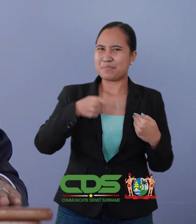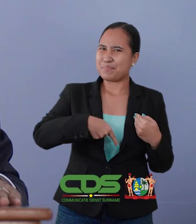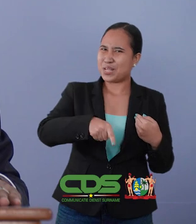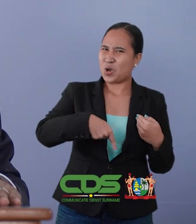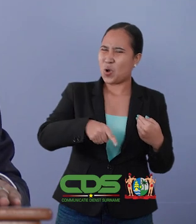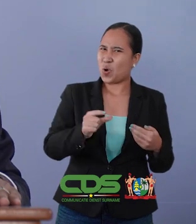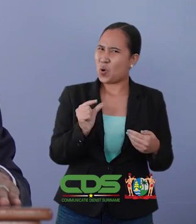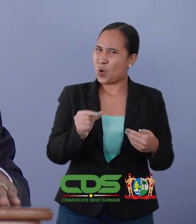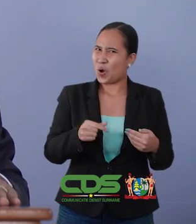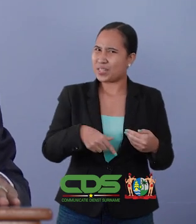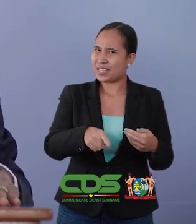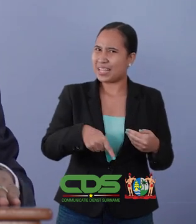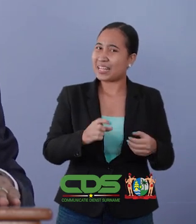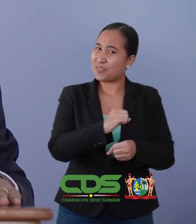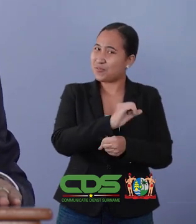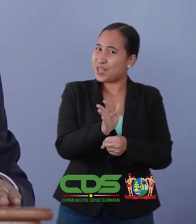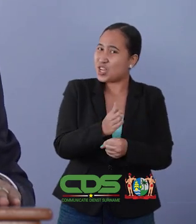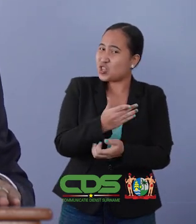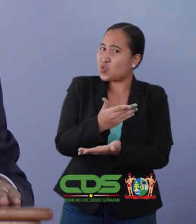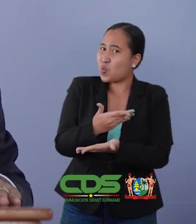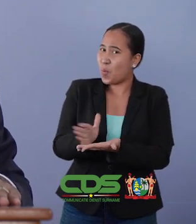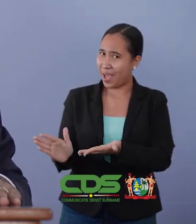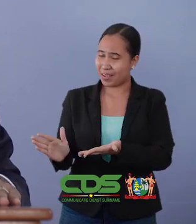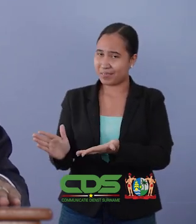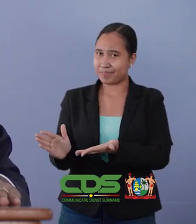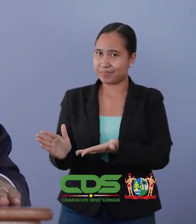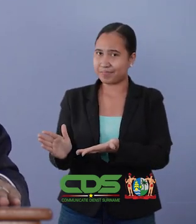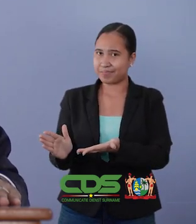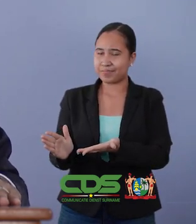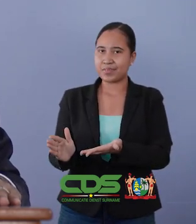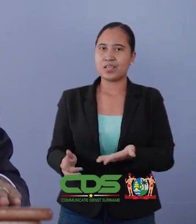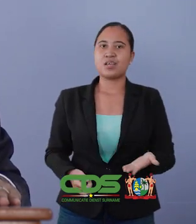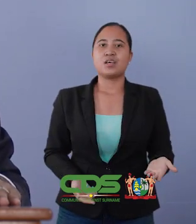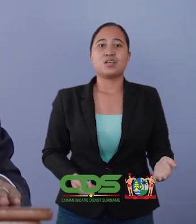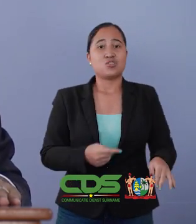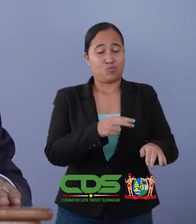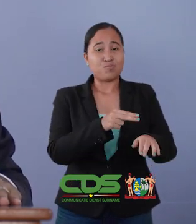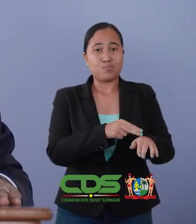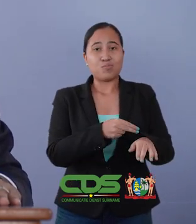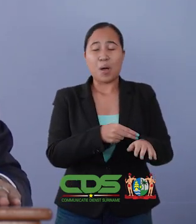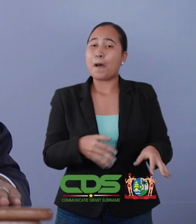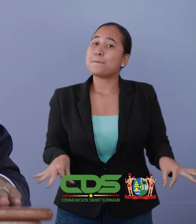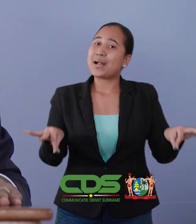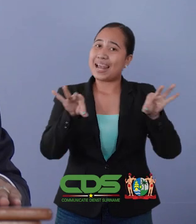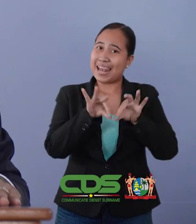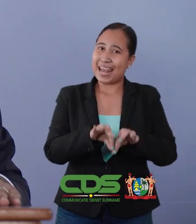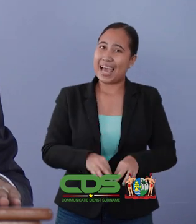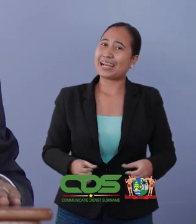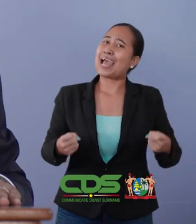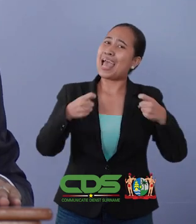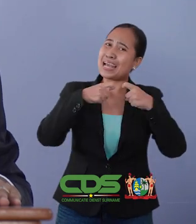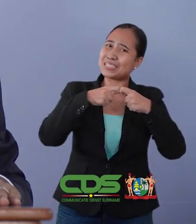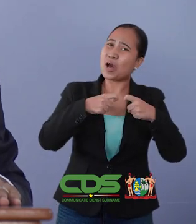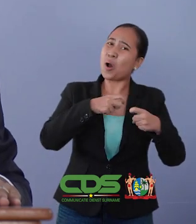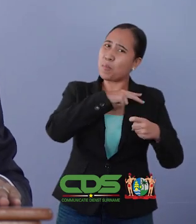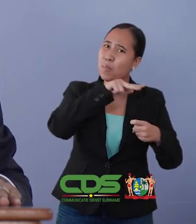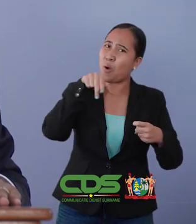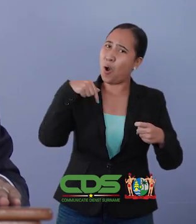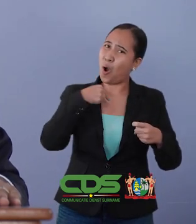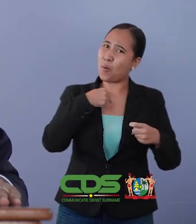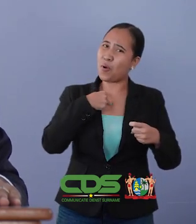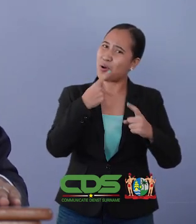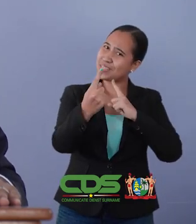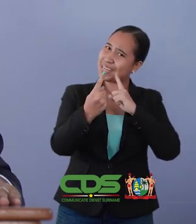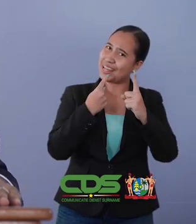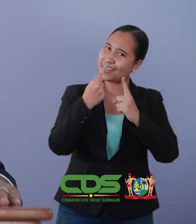dit virus als een gepasseerd station kunnen beschouwen. De noodzaak bestaat dus om extra op onszelf